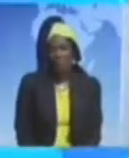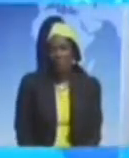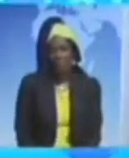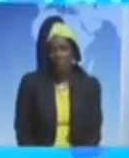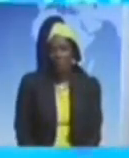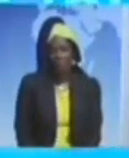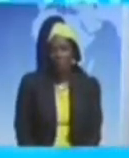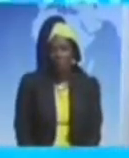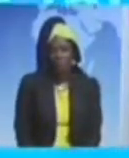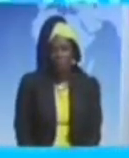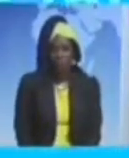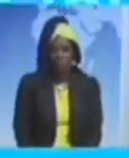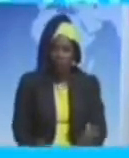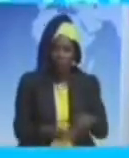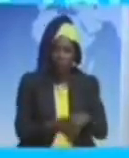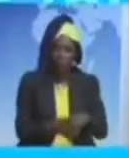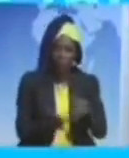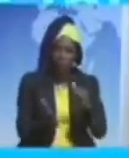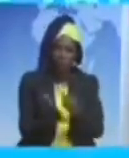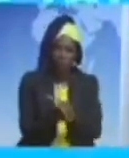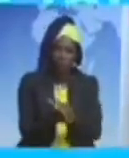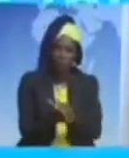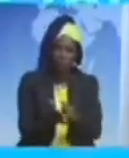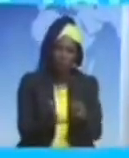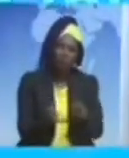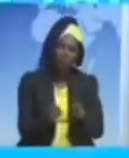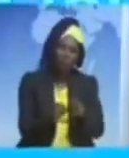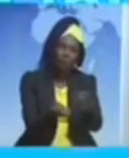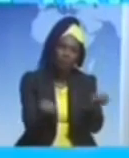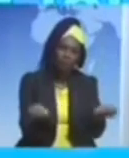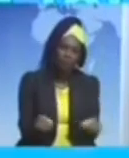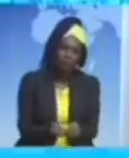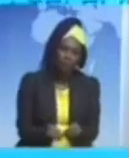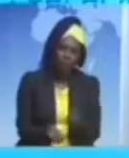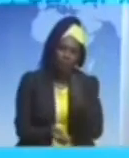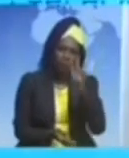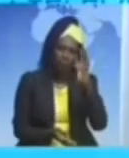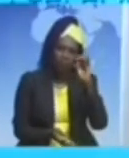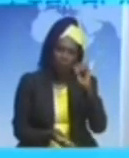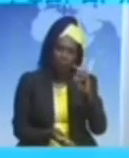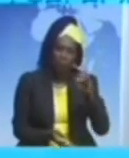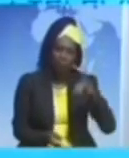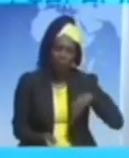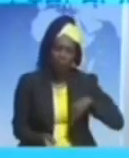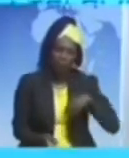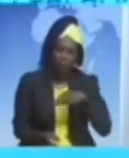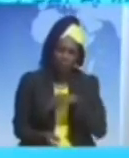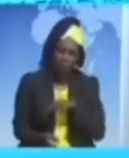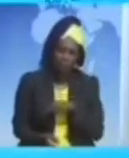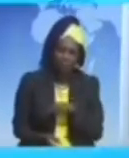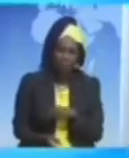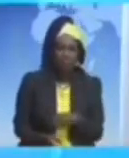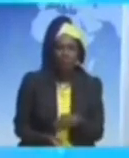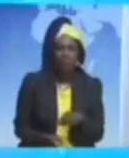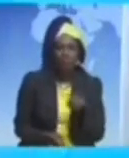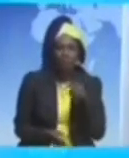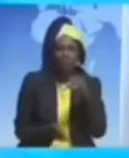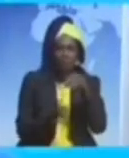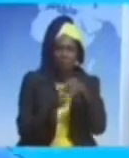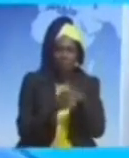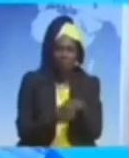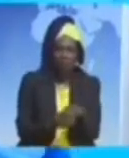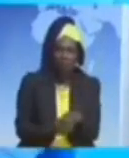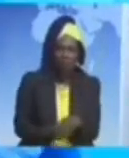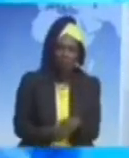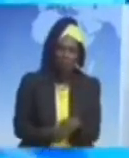Et justement, dans cette équipe de 40 membres, plusieurs anciens ministres du gouvernement Ona Ondo ont été confirmés